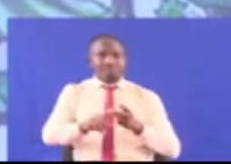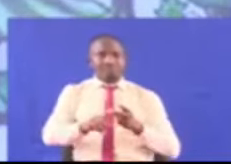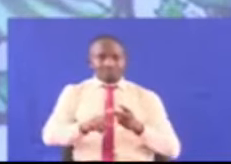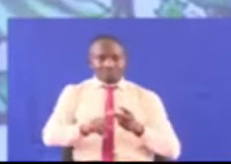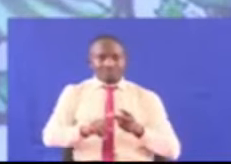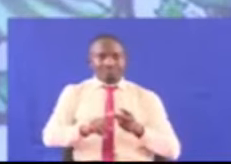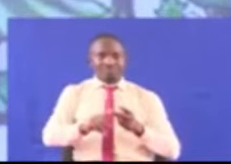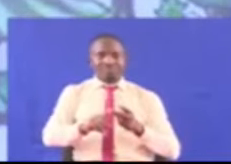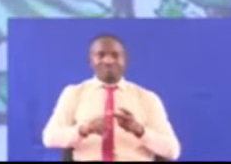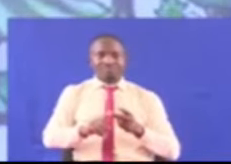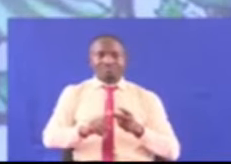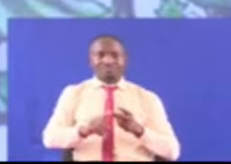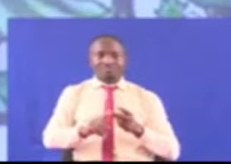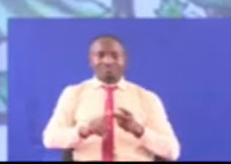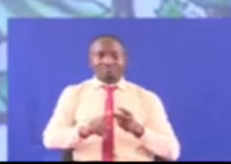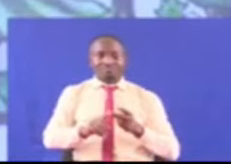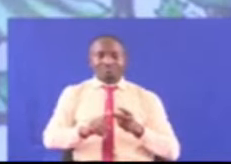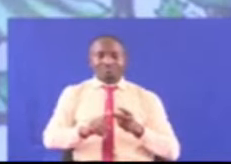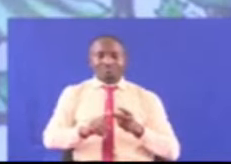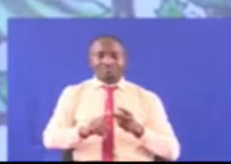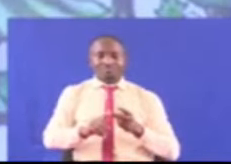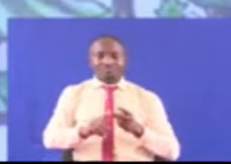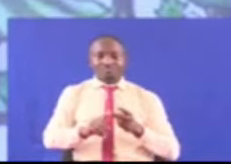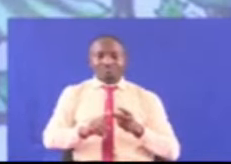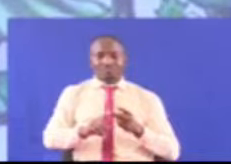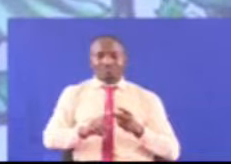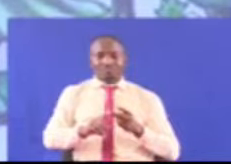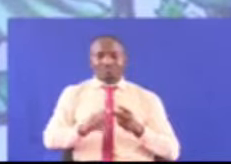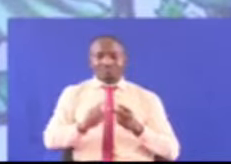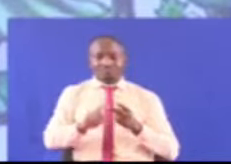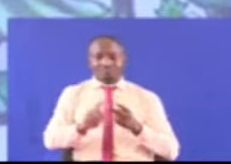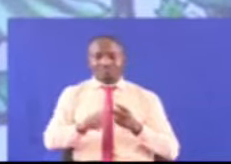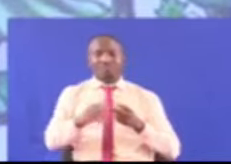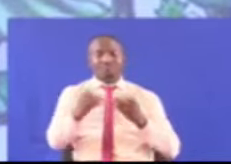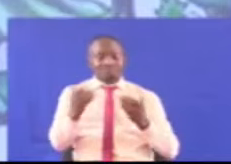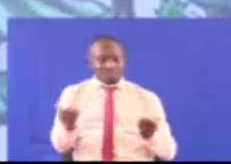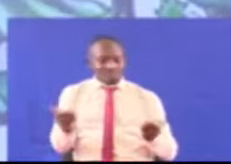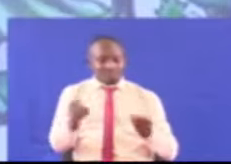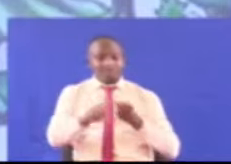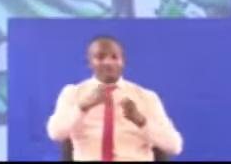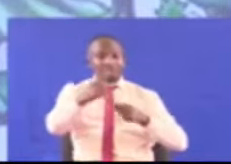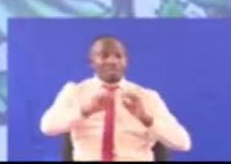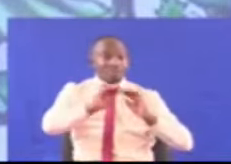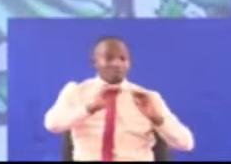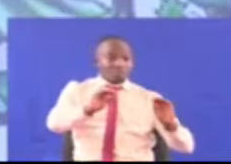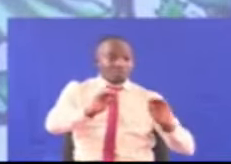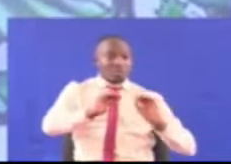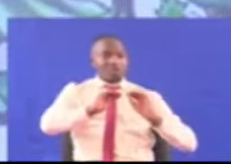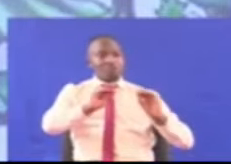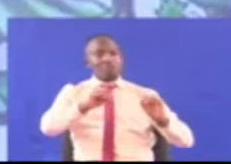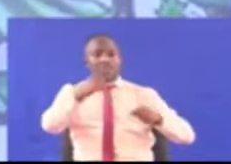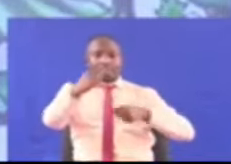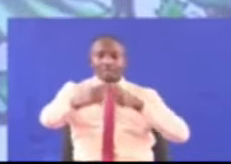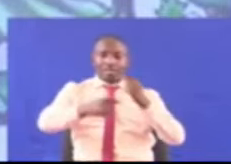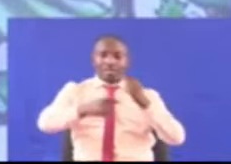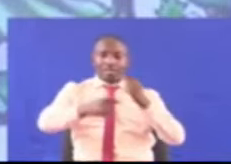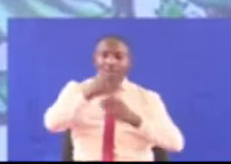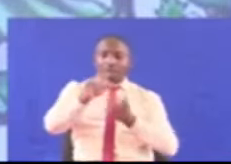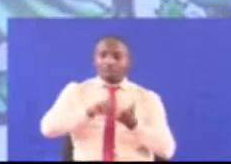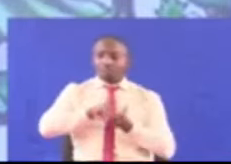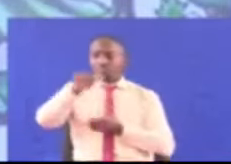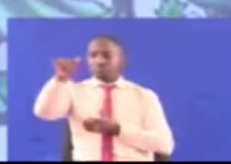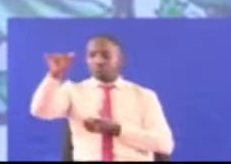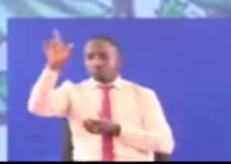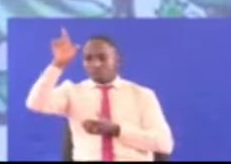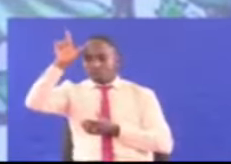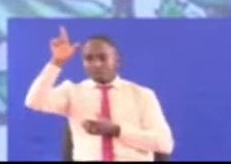ya bunge la katiba, nikarudi chuo kikuu cha Dar es Salaam, kaendelea kufundisha. Baadaye nikaenda Ujerumani,